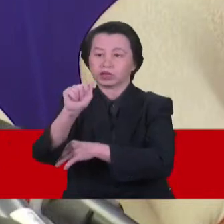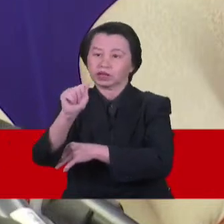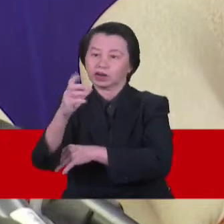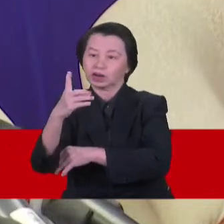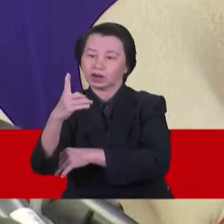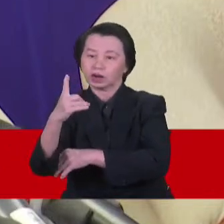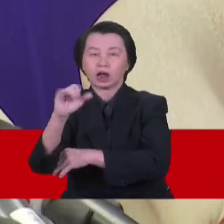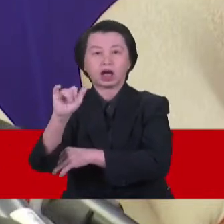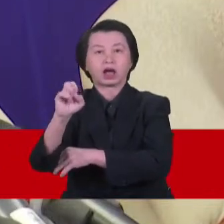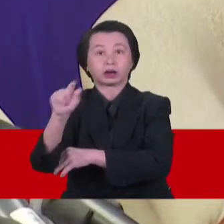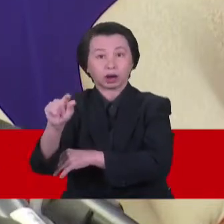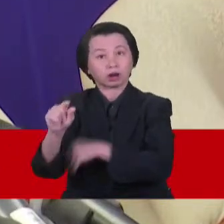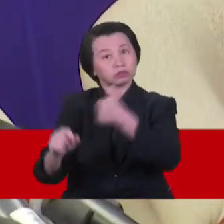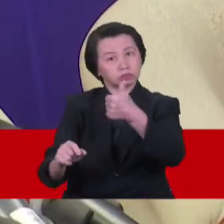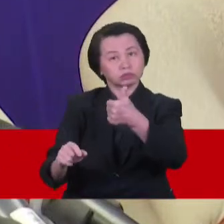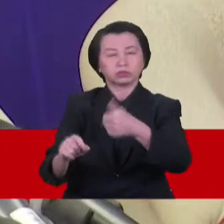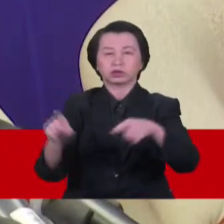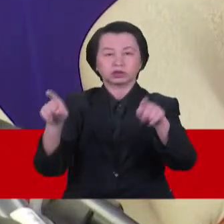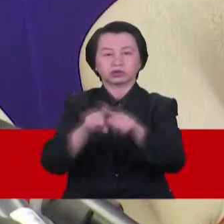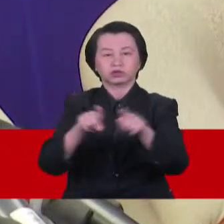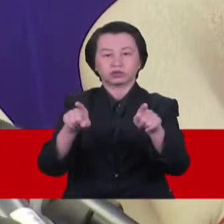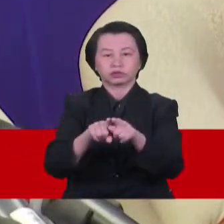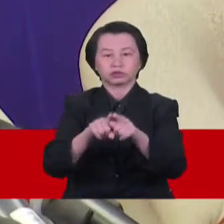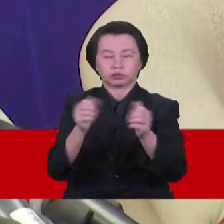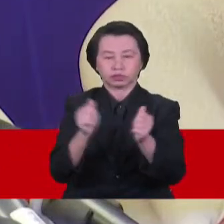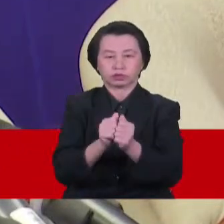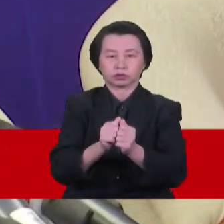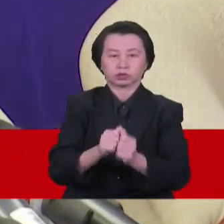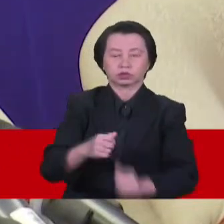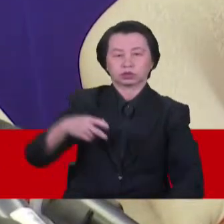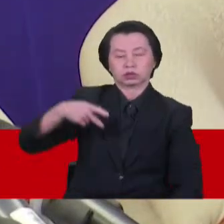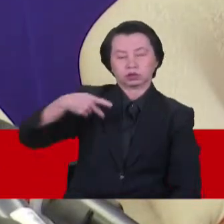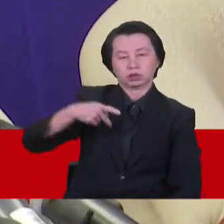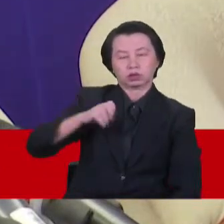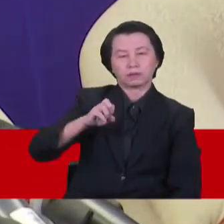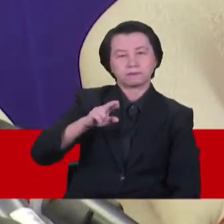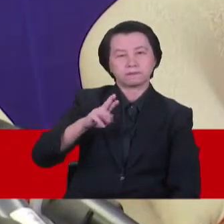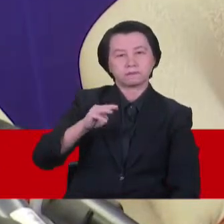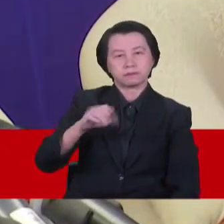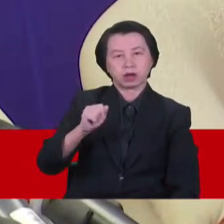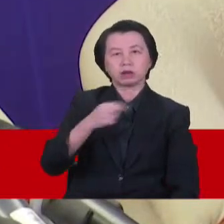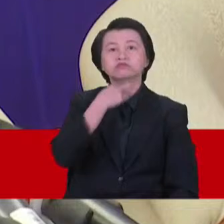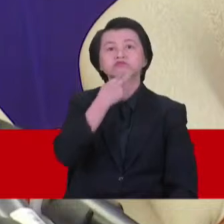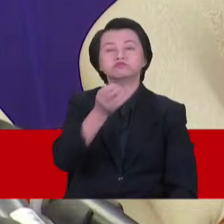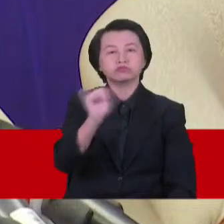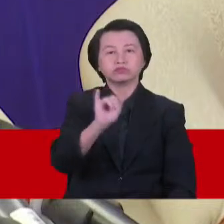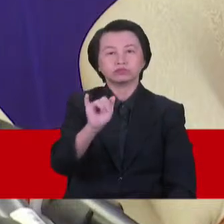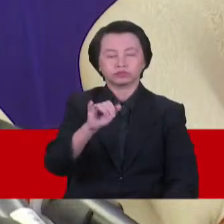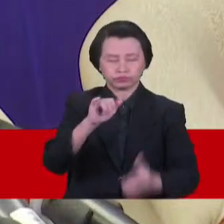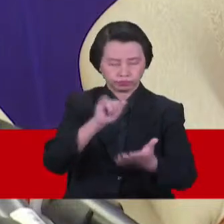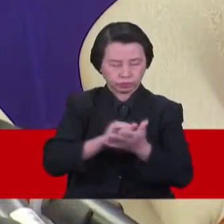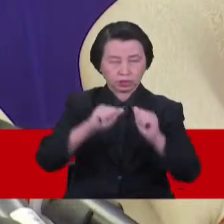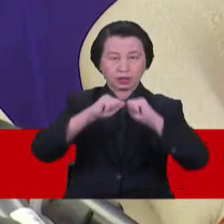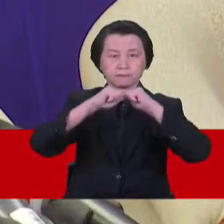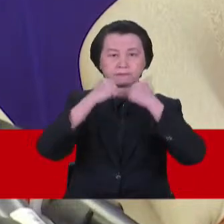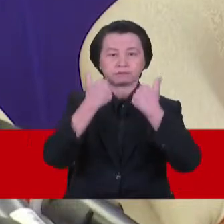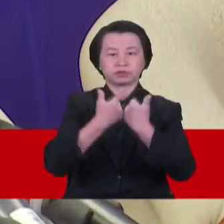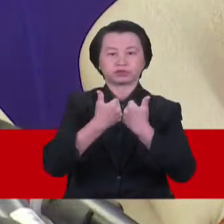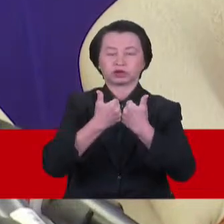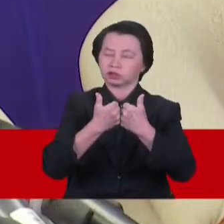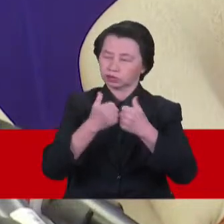juga apa, Prisma yang menyuarakan yang sama, iaitu Persatuan